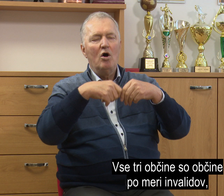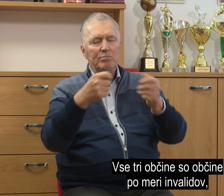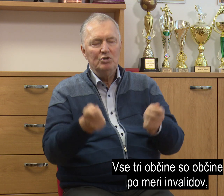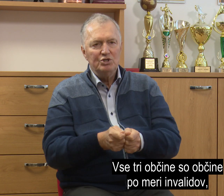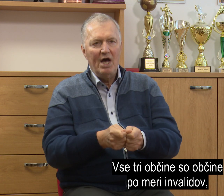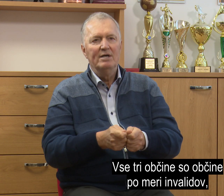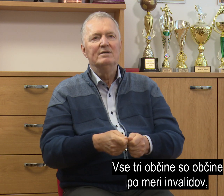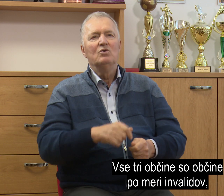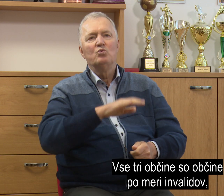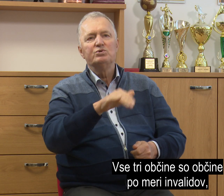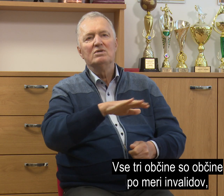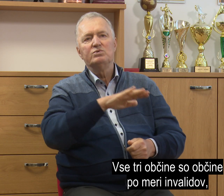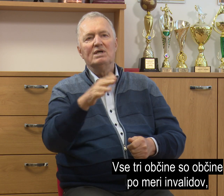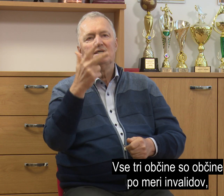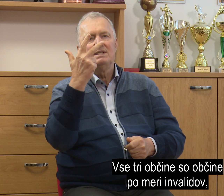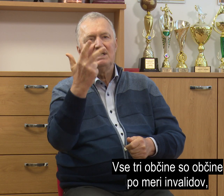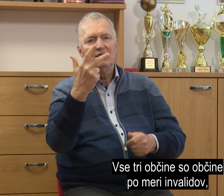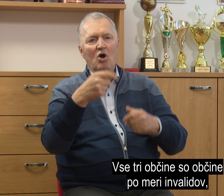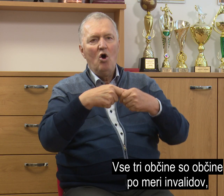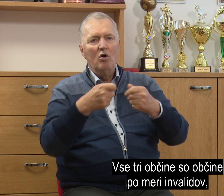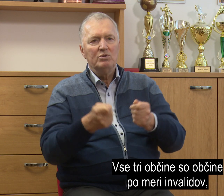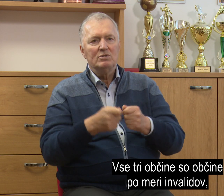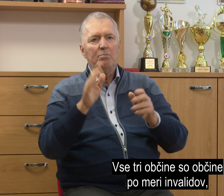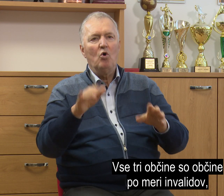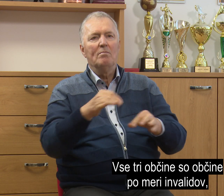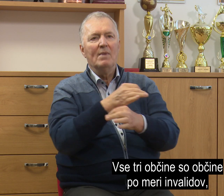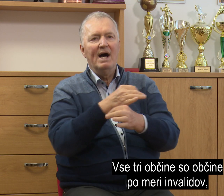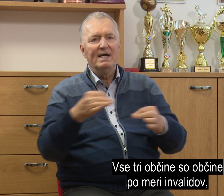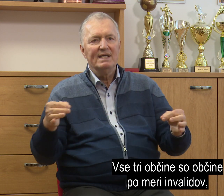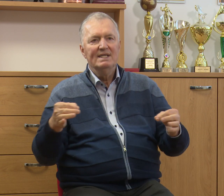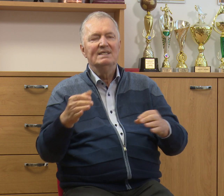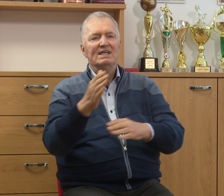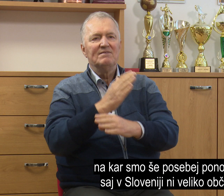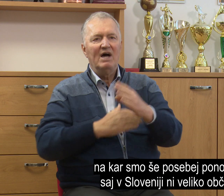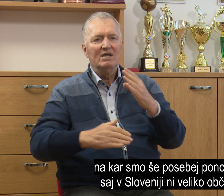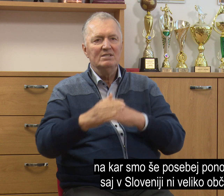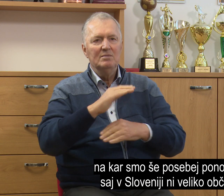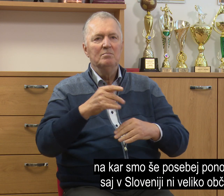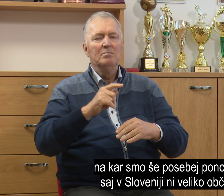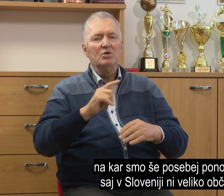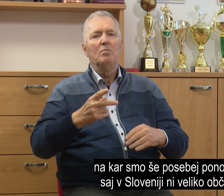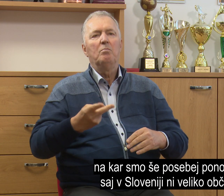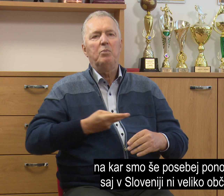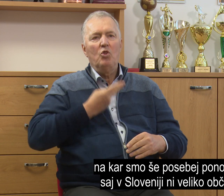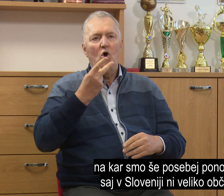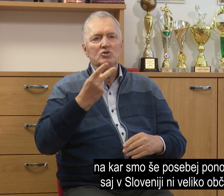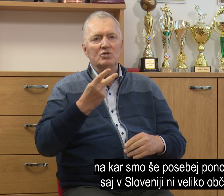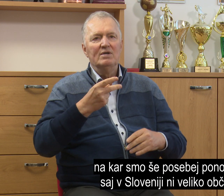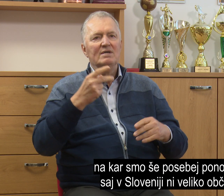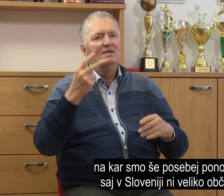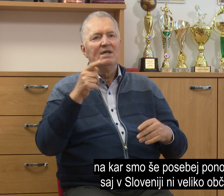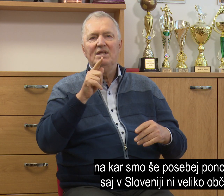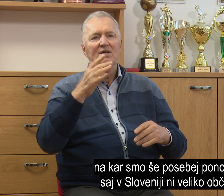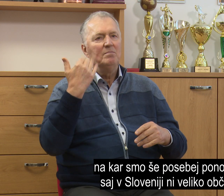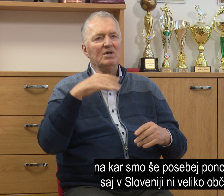so občine po meri invalidov, na kar smo še posebej ponosni, saj v Sloveniji ni veliko občin, ki